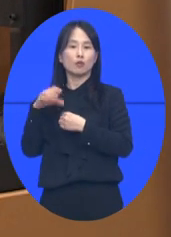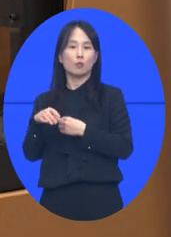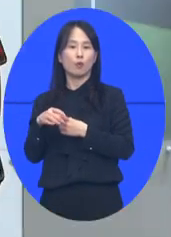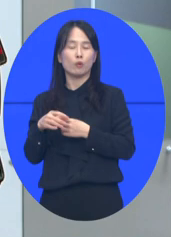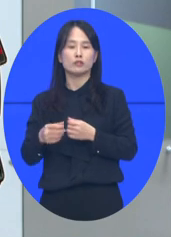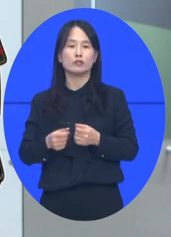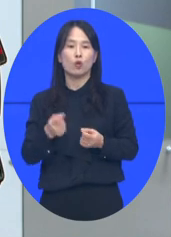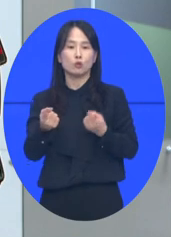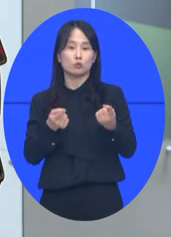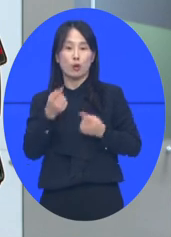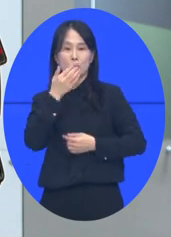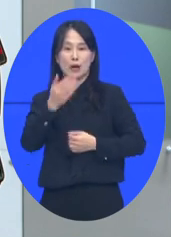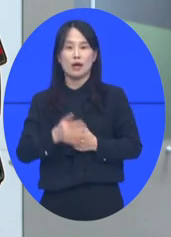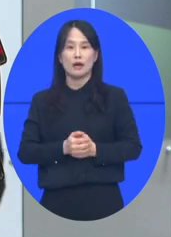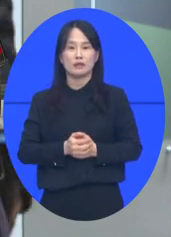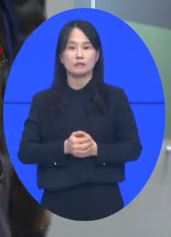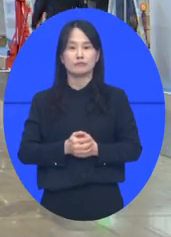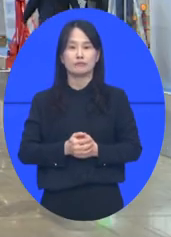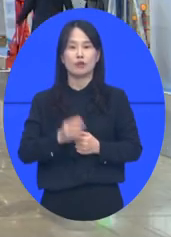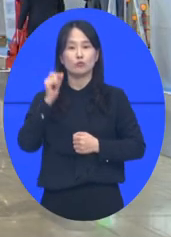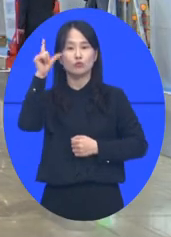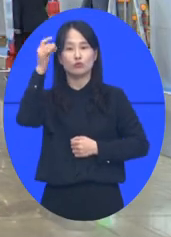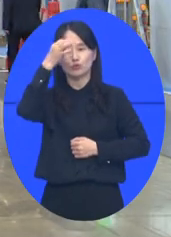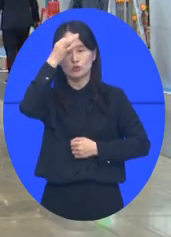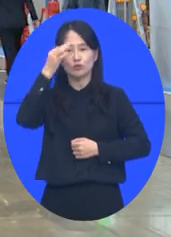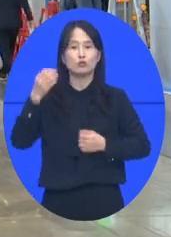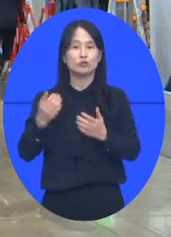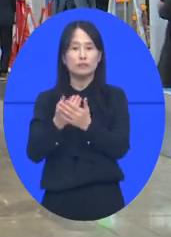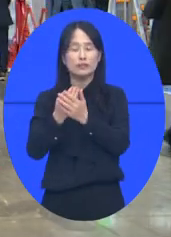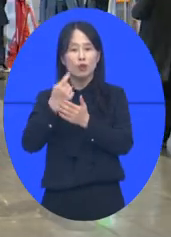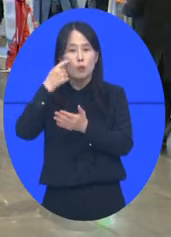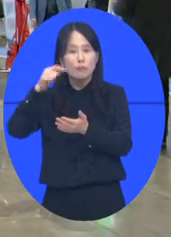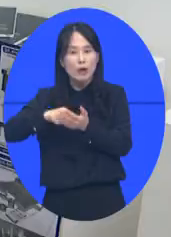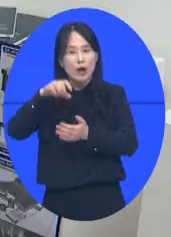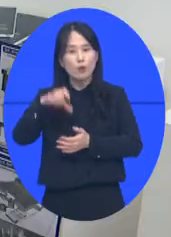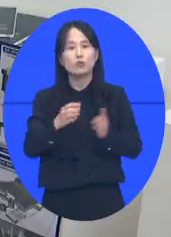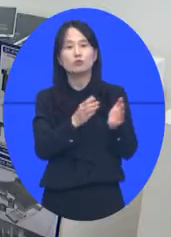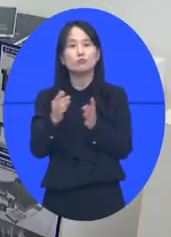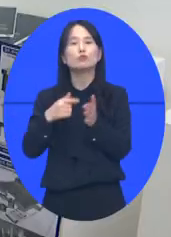한다거나. 앞으로도 경기도는 도내 우수 기술을 발굴 적용할 수 있는